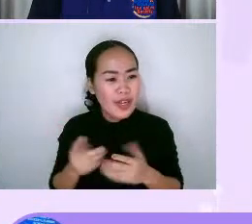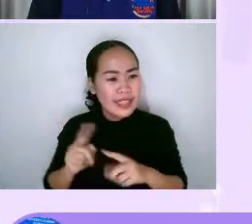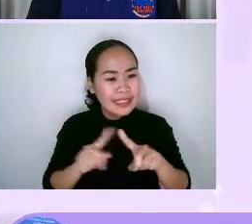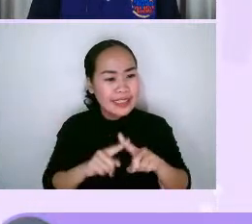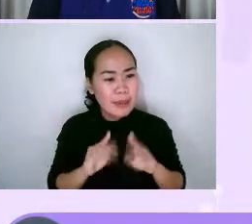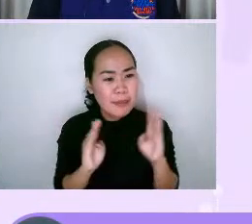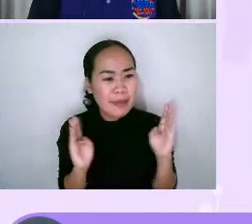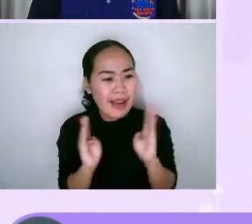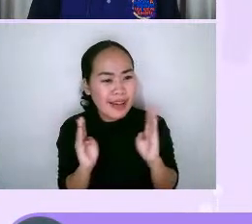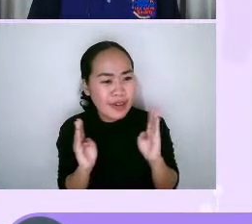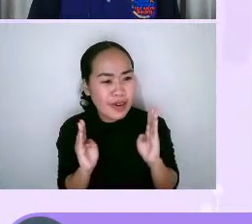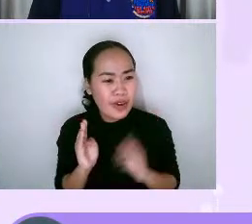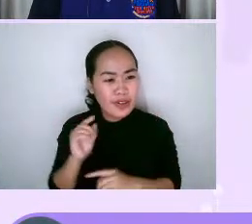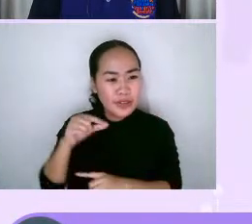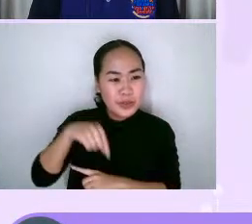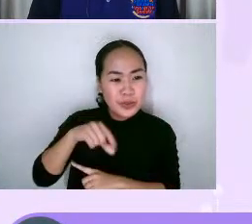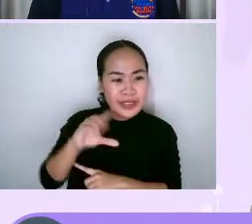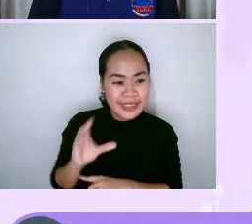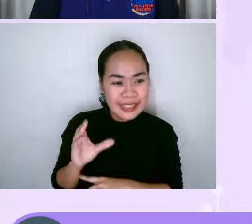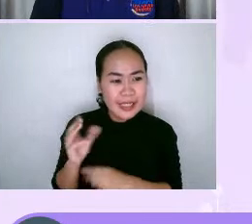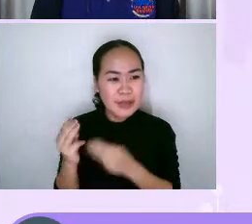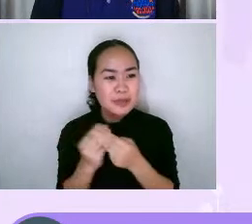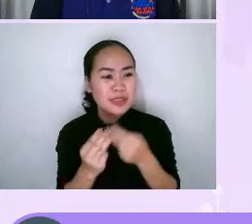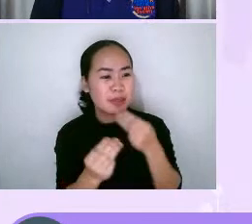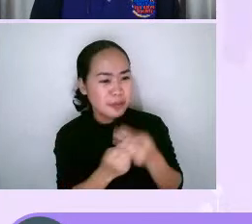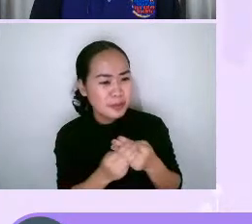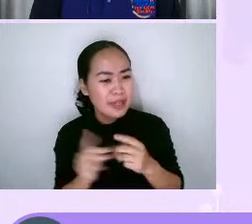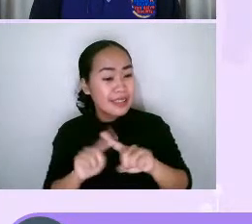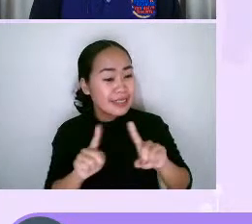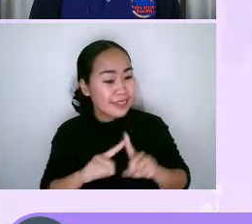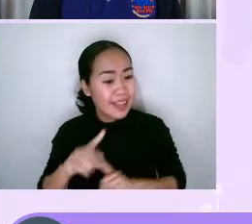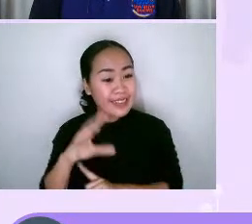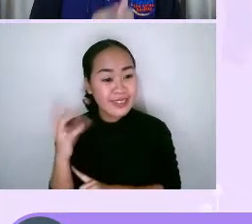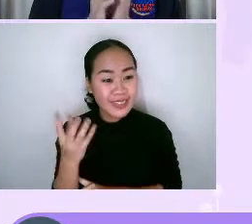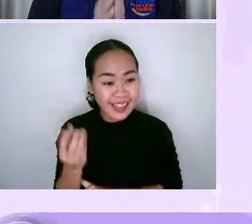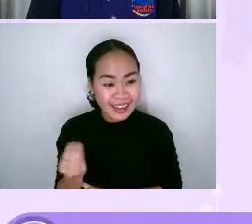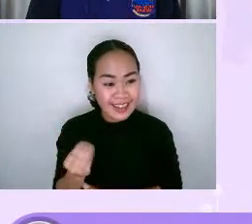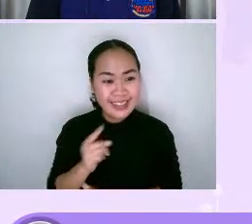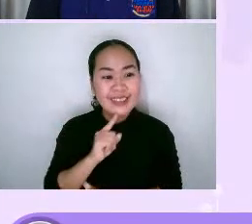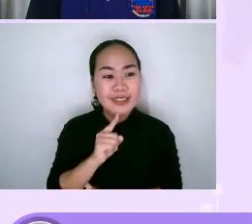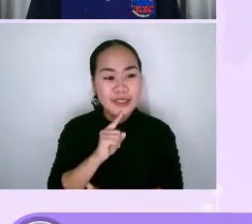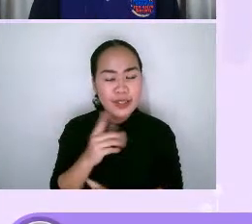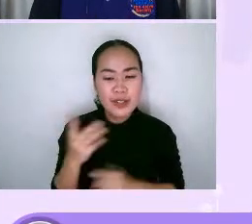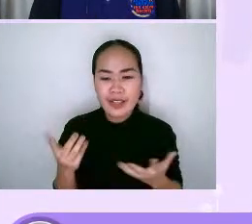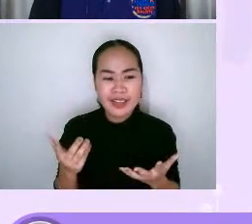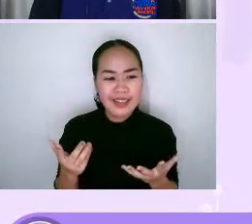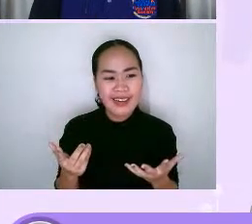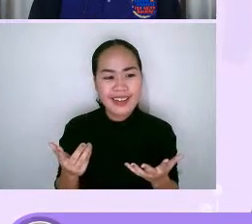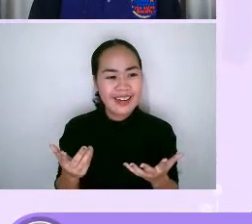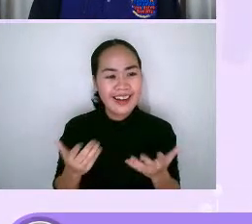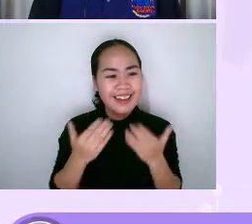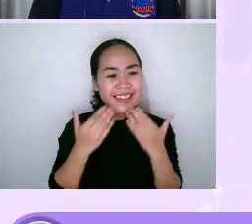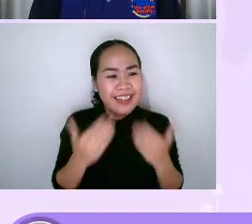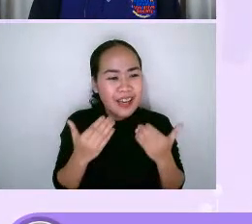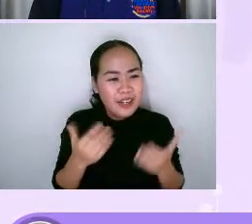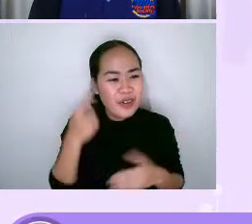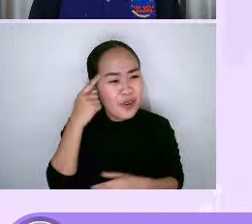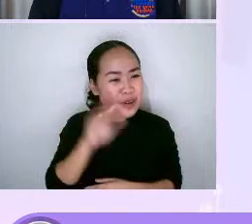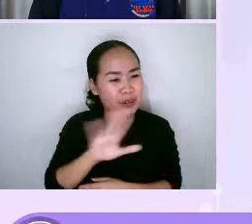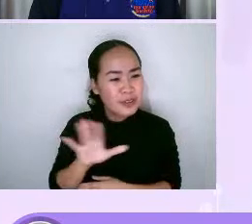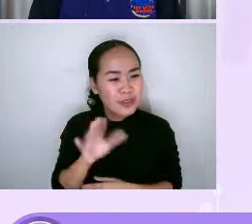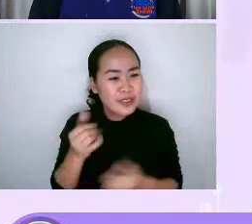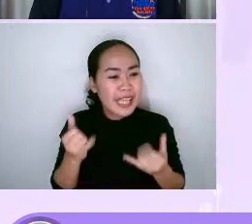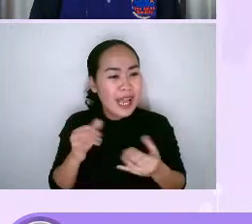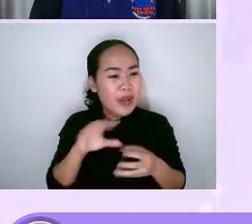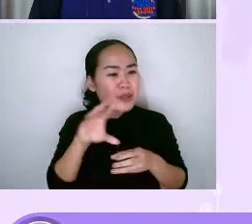Baguio, Quezon City, Muntinlupa, Batangas. Ayan po, thank you din po no, sa pagsama sa amin